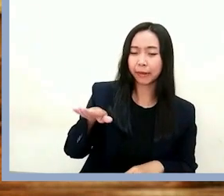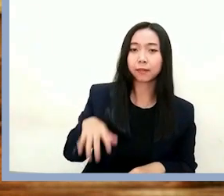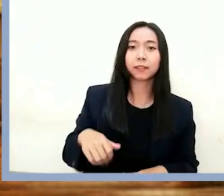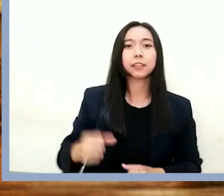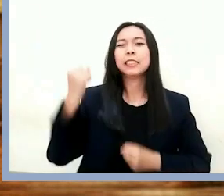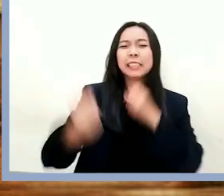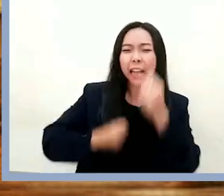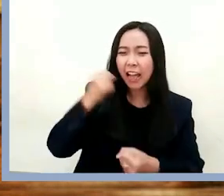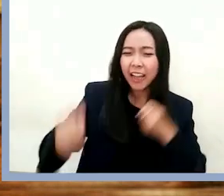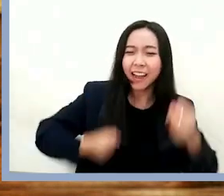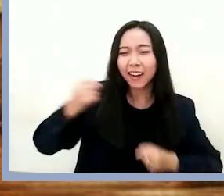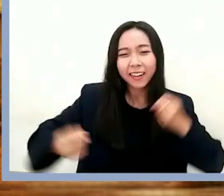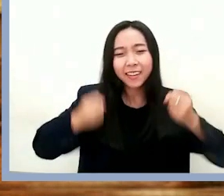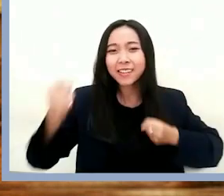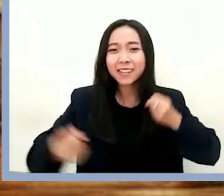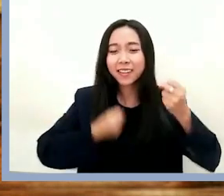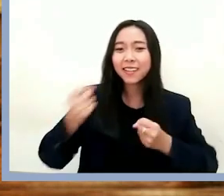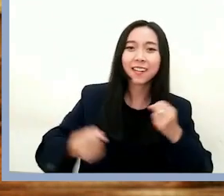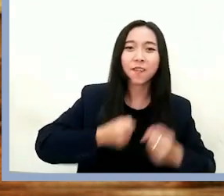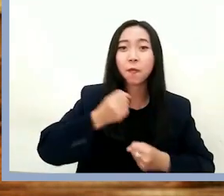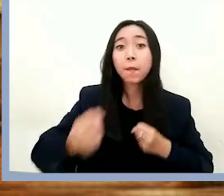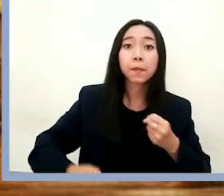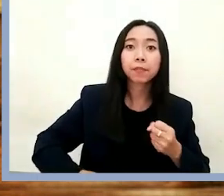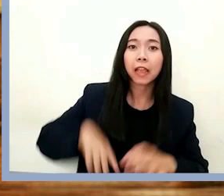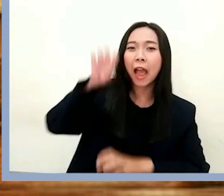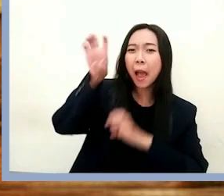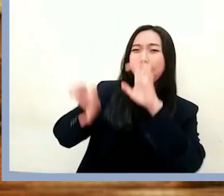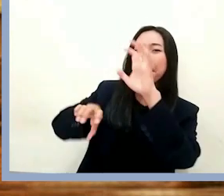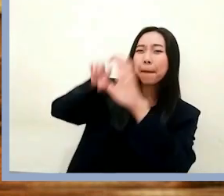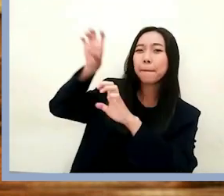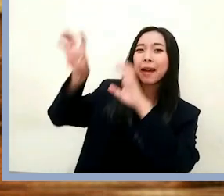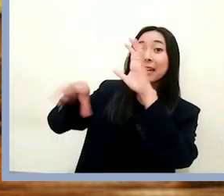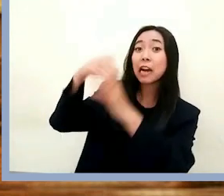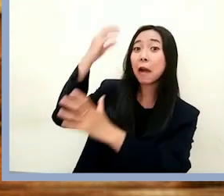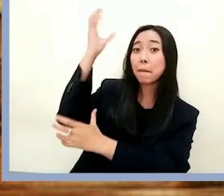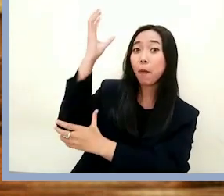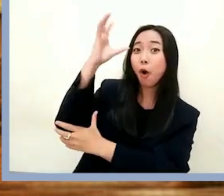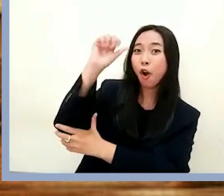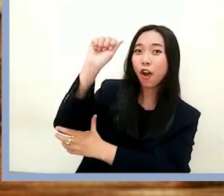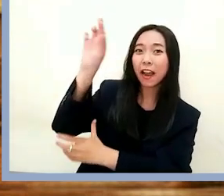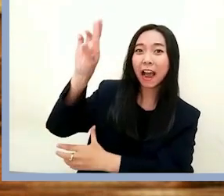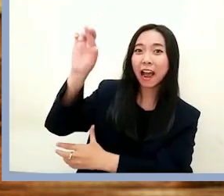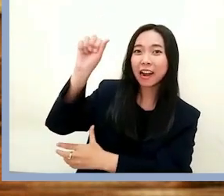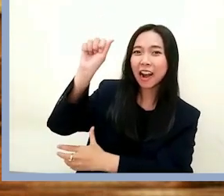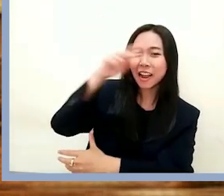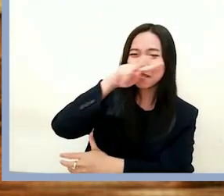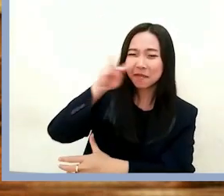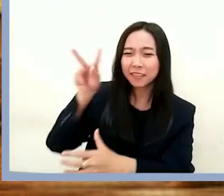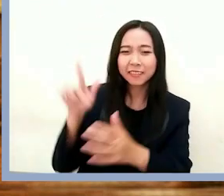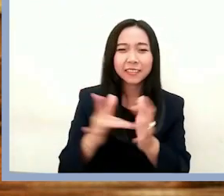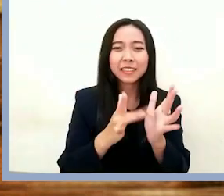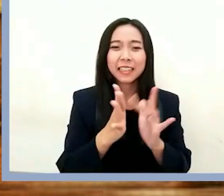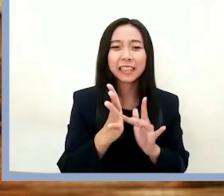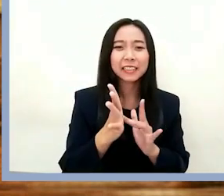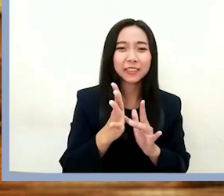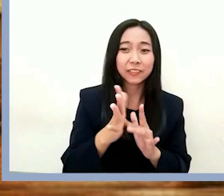mendahului orang banyak lalu memanjat pohon arah untuk melihat Yesus yang akan lewat